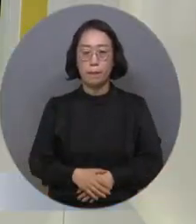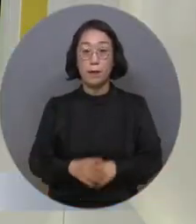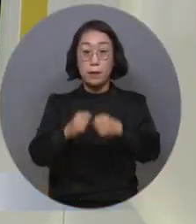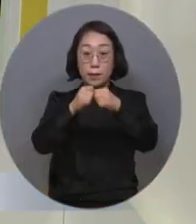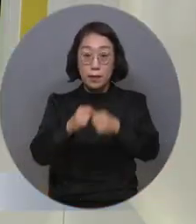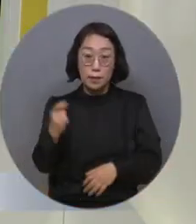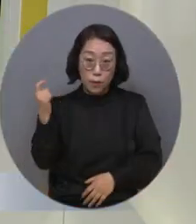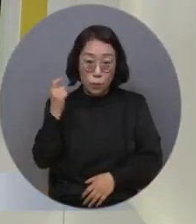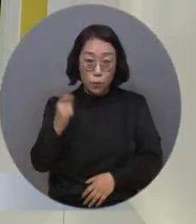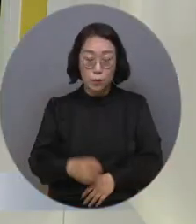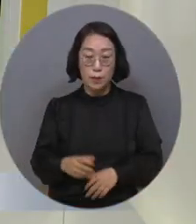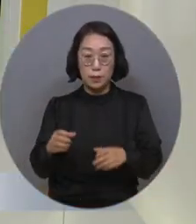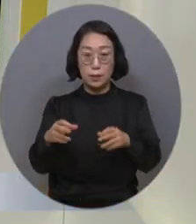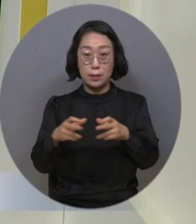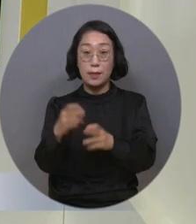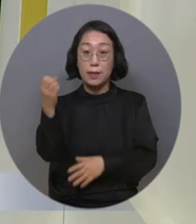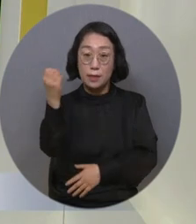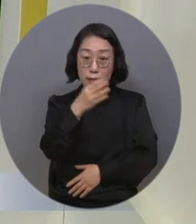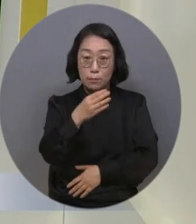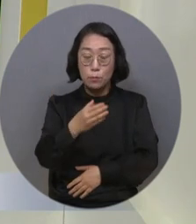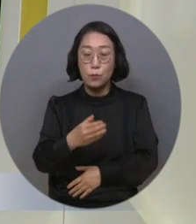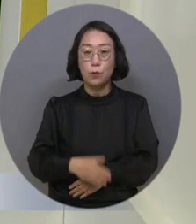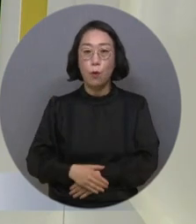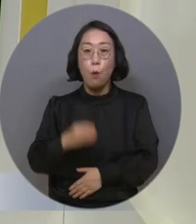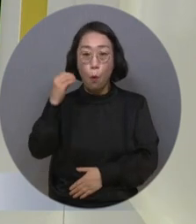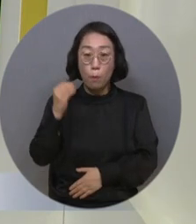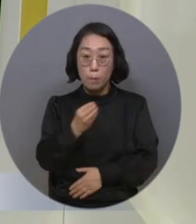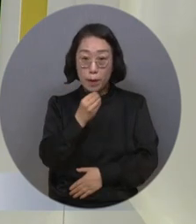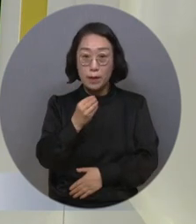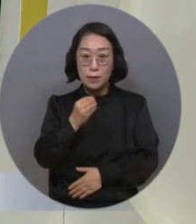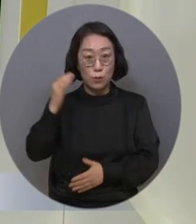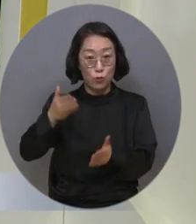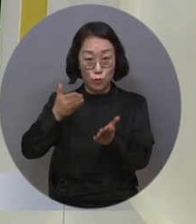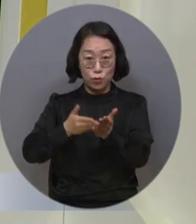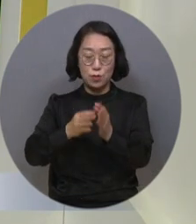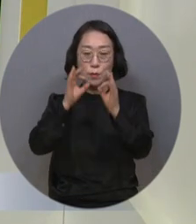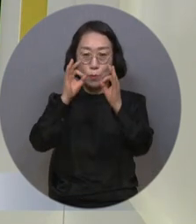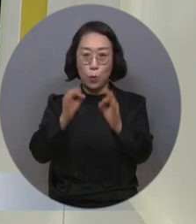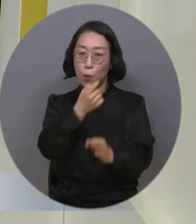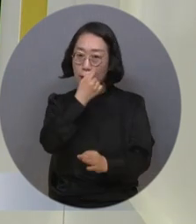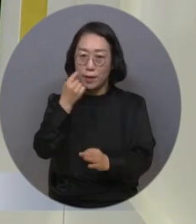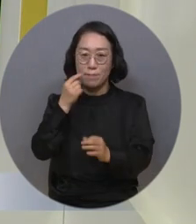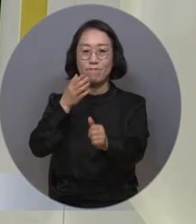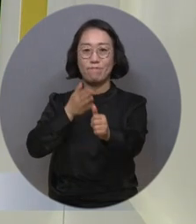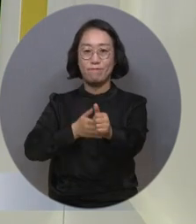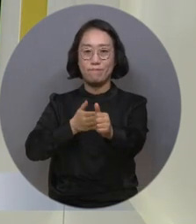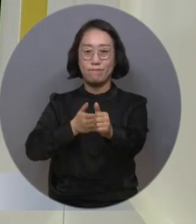자세한 뉴스는 장애인 신문과 웰페어뉴스 홈페이지를 통해 확인할 수 있습니다